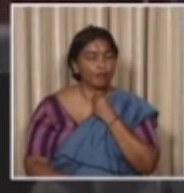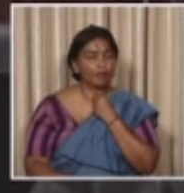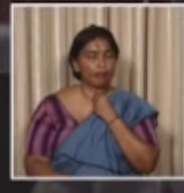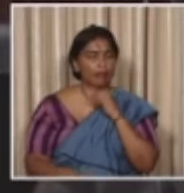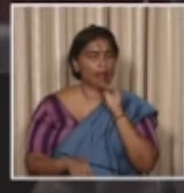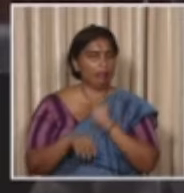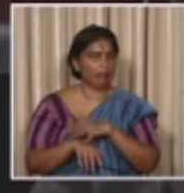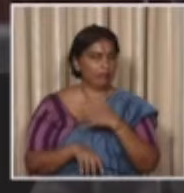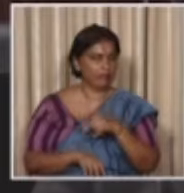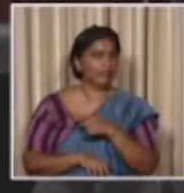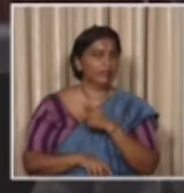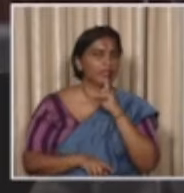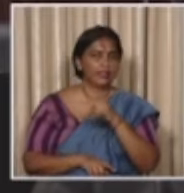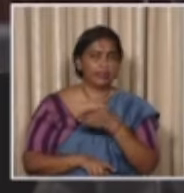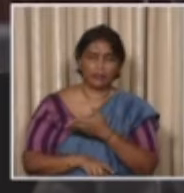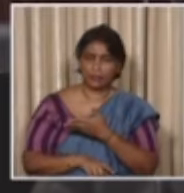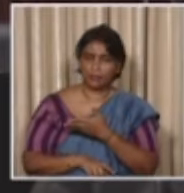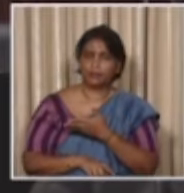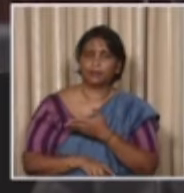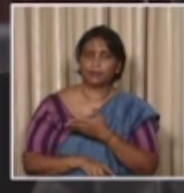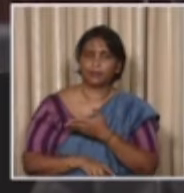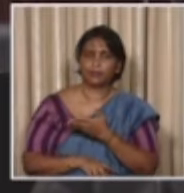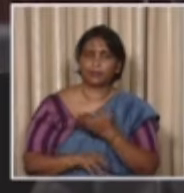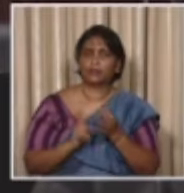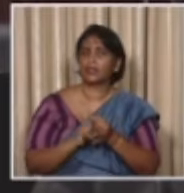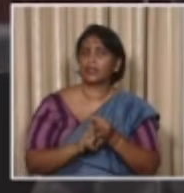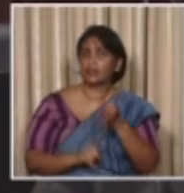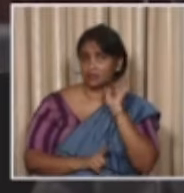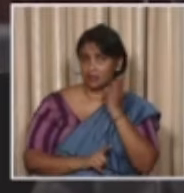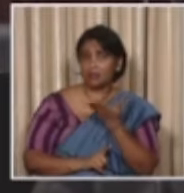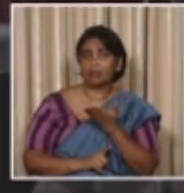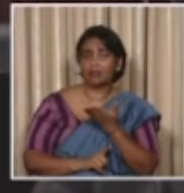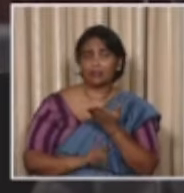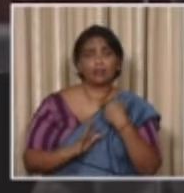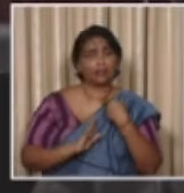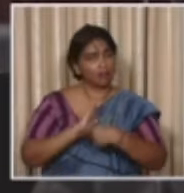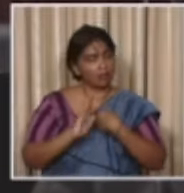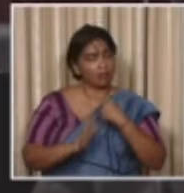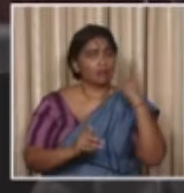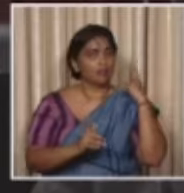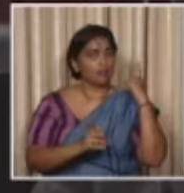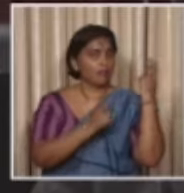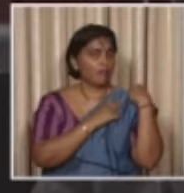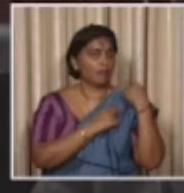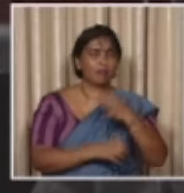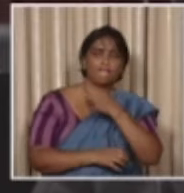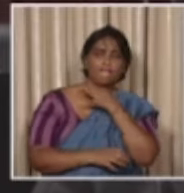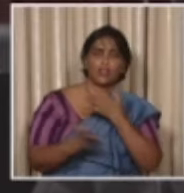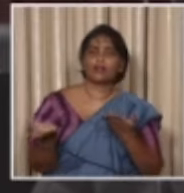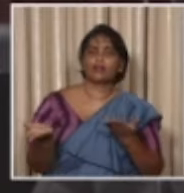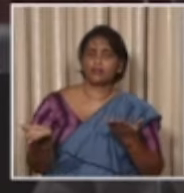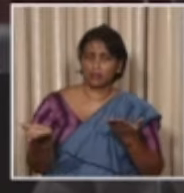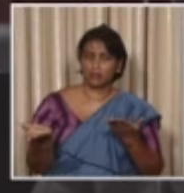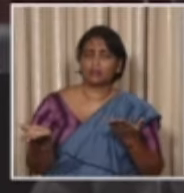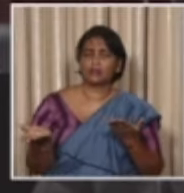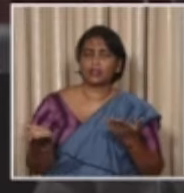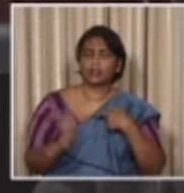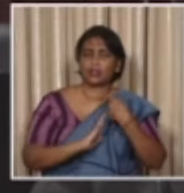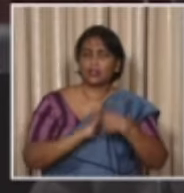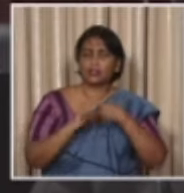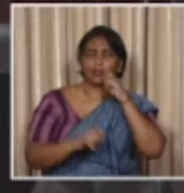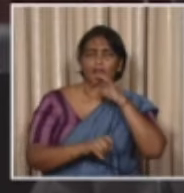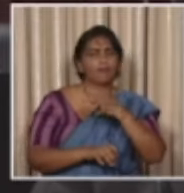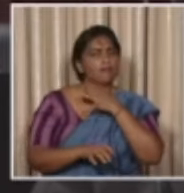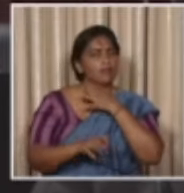විට. ඒ නිසා මේ හිටපු ජනාධිපතිවරයෙක් රටේ ජාතික ආරක්ෂාව වීලුවට අරගෙන මේ රටේ ජනතාව වීලුවට